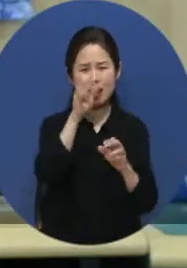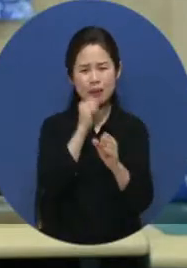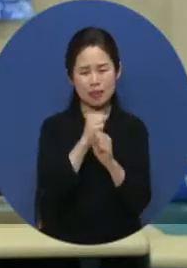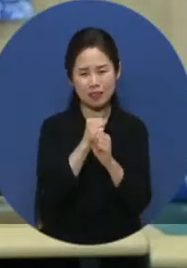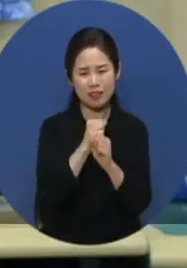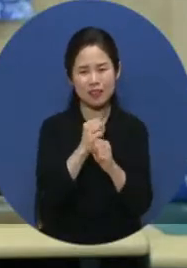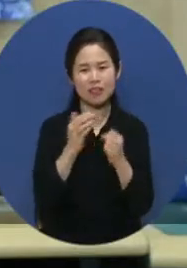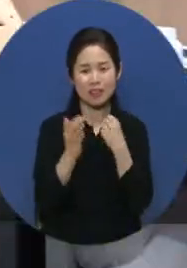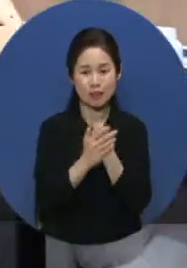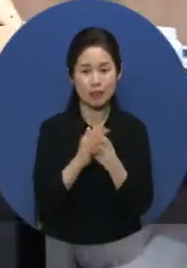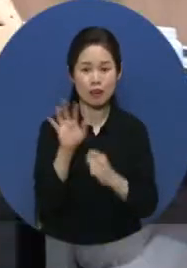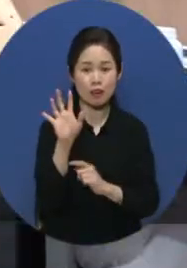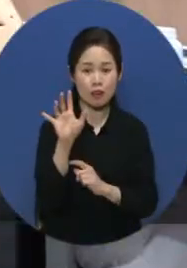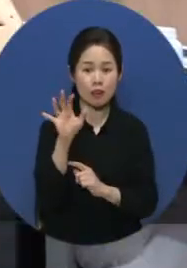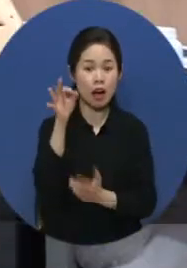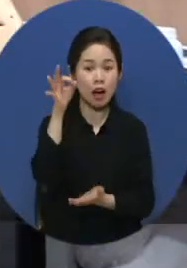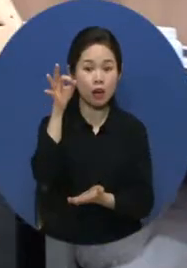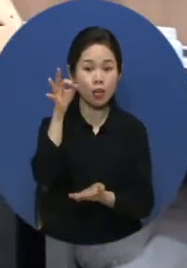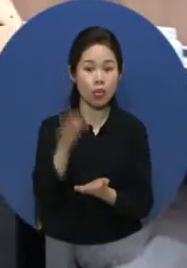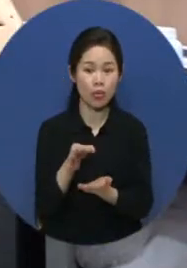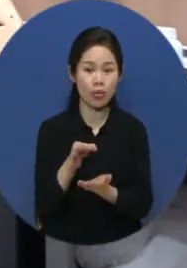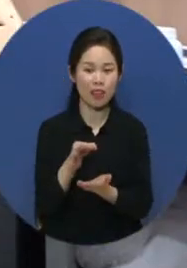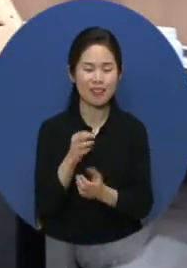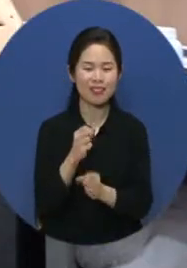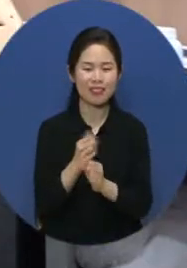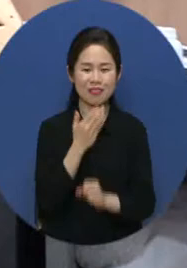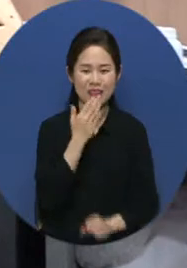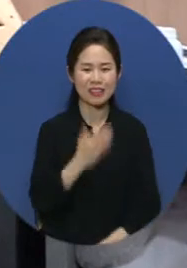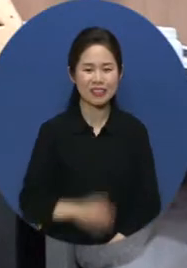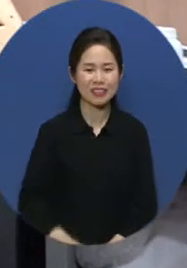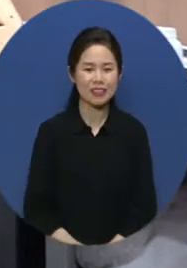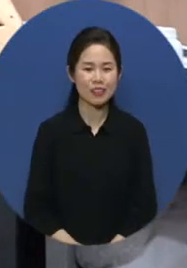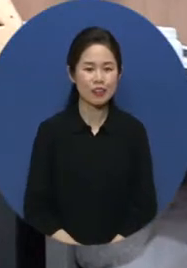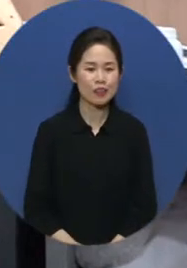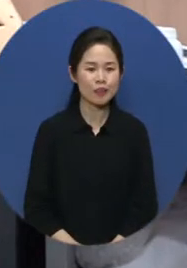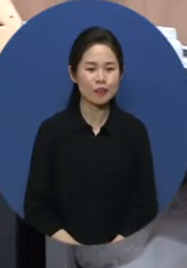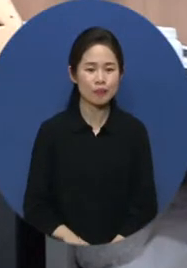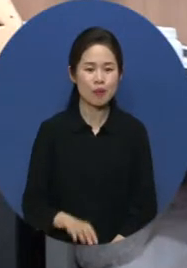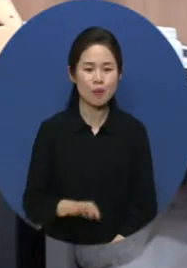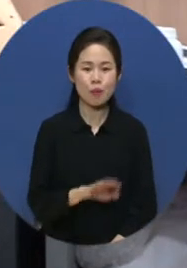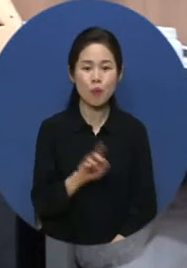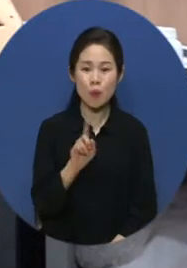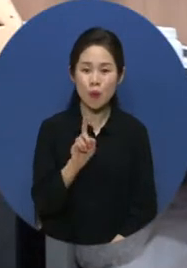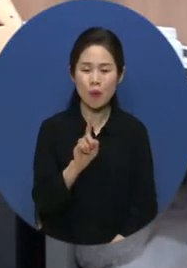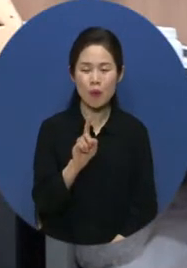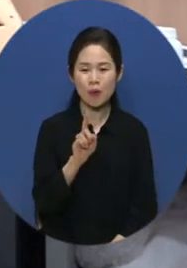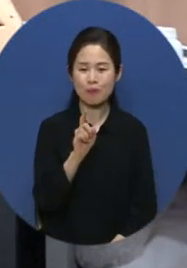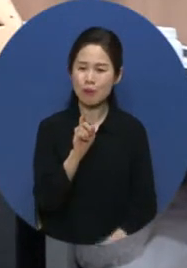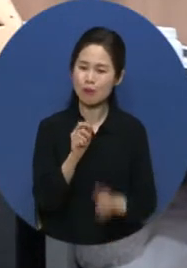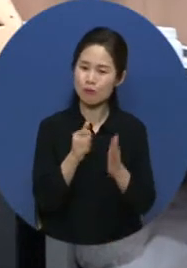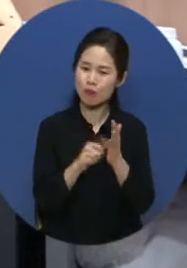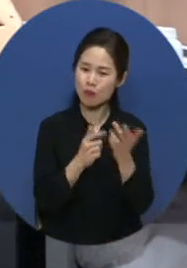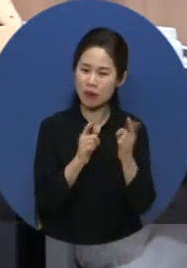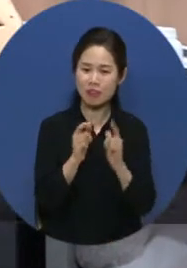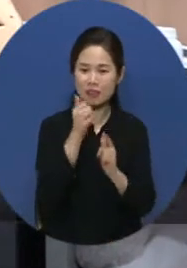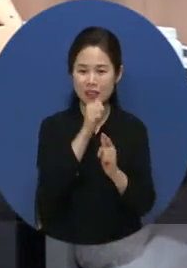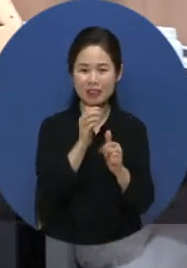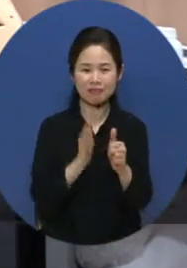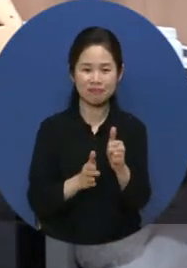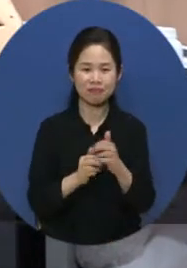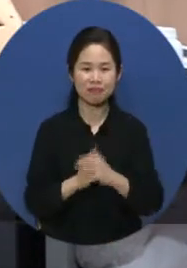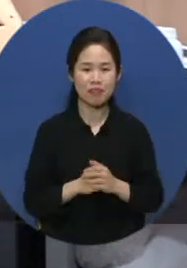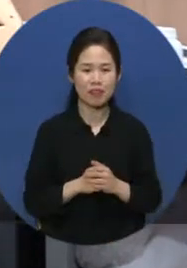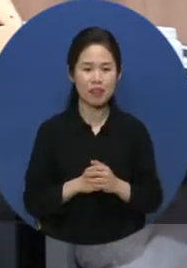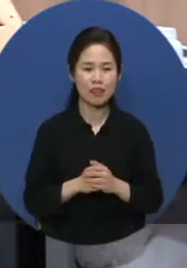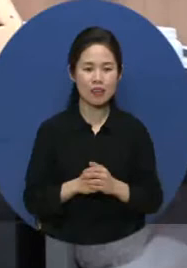가능해졌습니다. 몇 가지 직접 소개해 주실 만한 게 있으면 소개 좀 부탁드리겠습니다. 네, 일단 저희